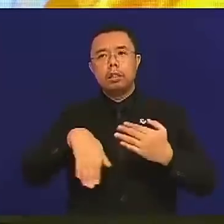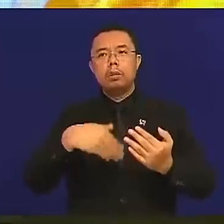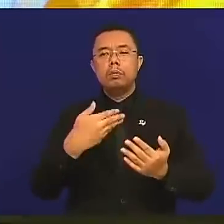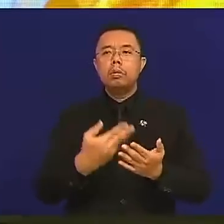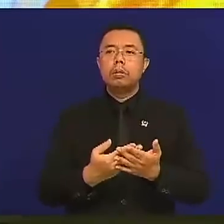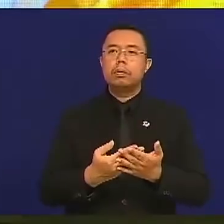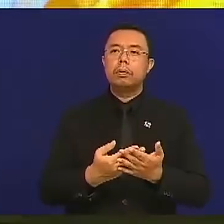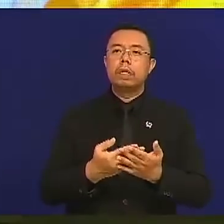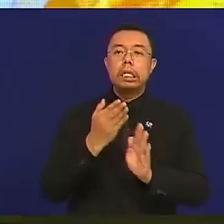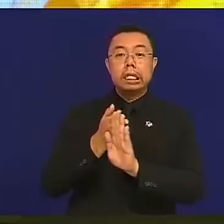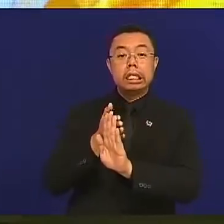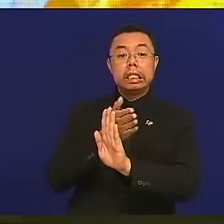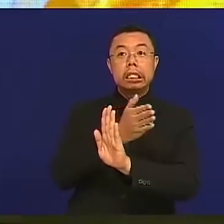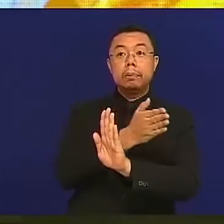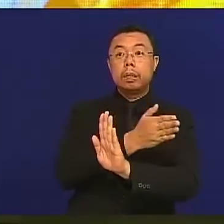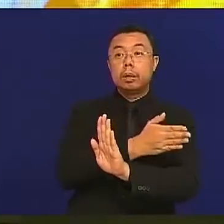lakukan semua